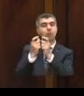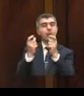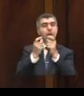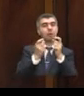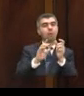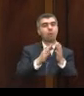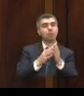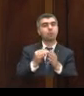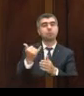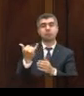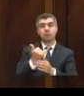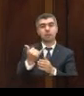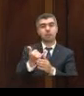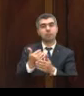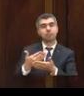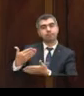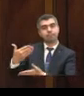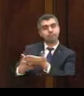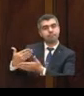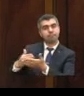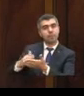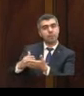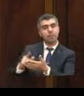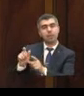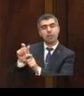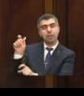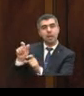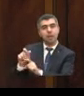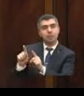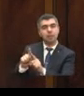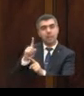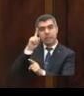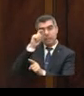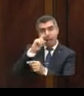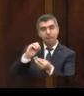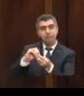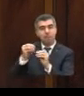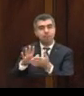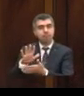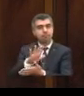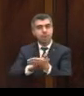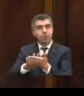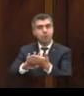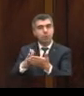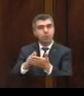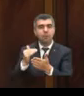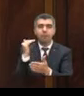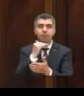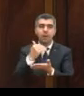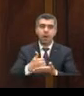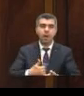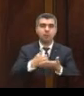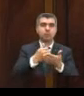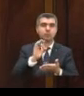مع متطلبات السوق وحاجيات المواطنين الطارئة والمستعجلة في وقت قياسي.